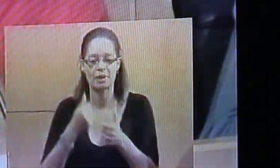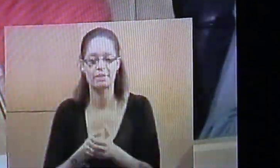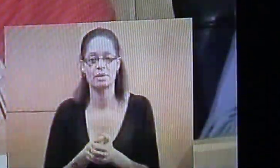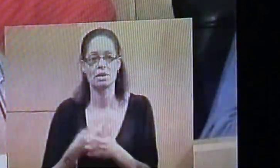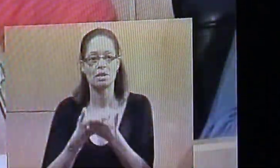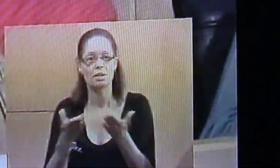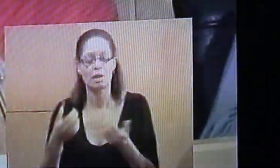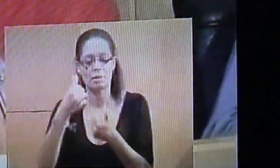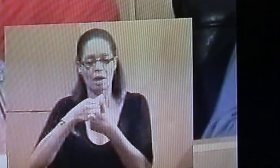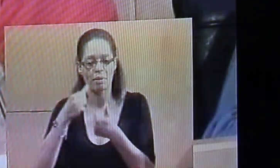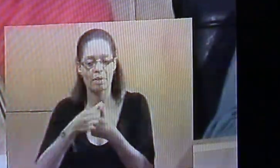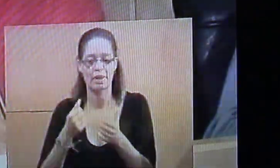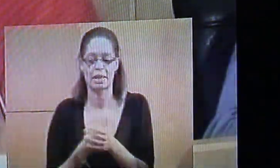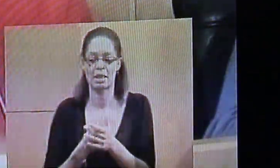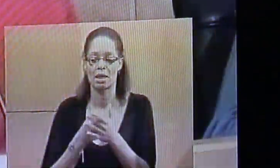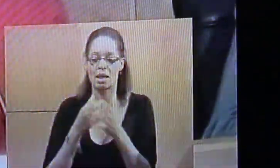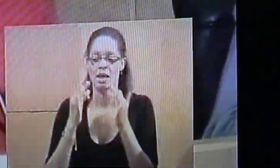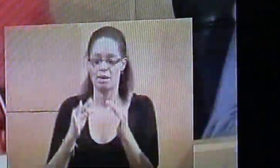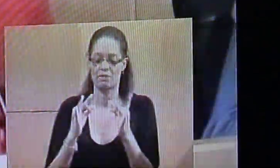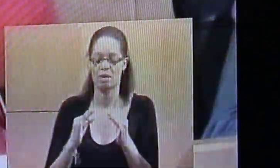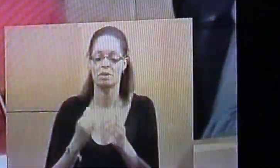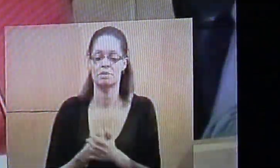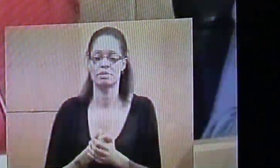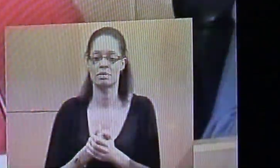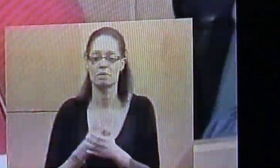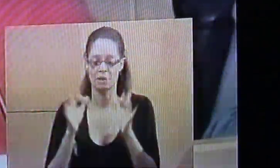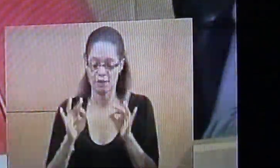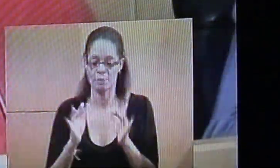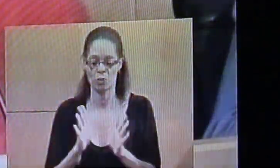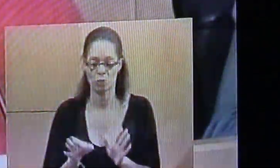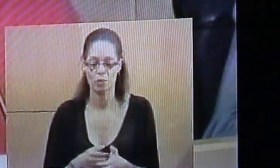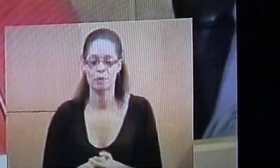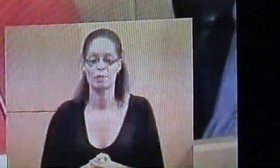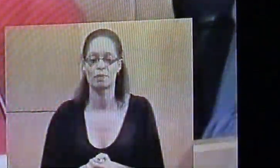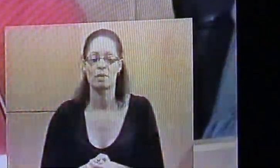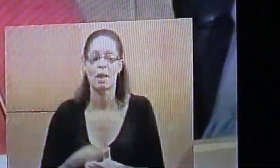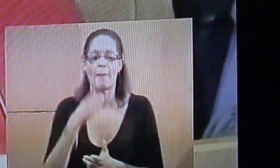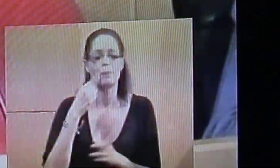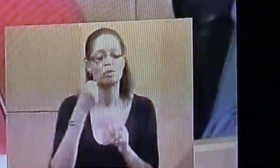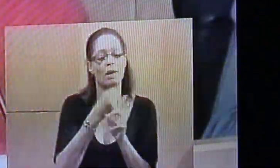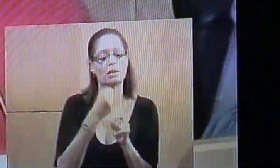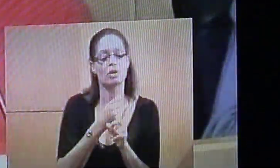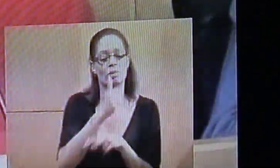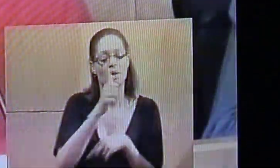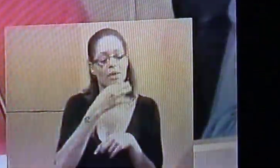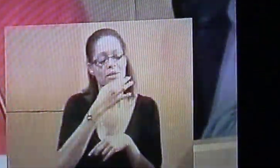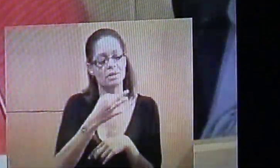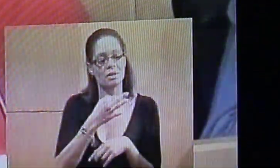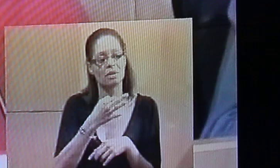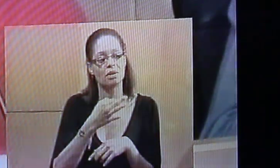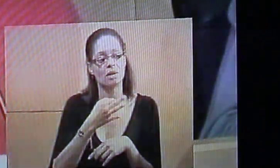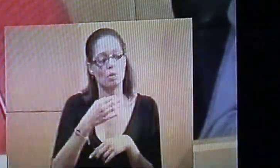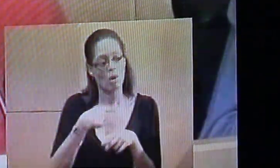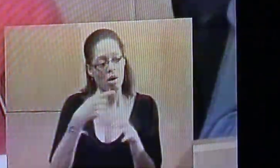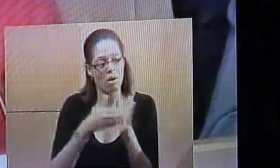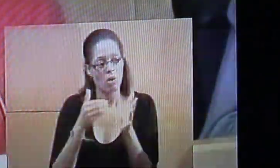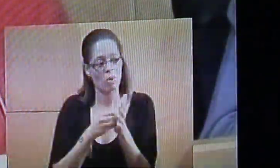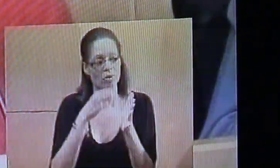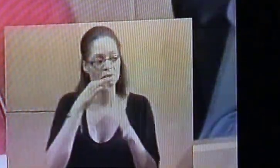ne fais que rappeler des faits. Et Daniel Marissette l'a appelé avant moi, mais je vais aussi le